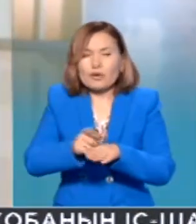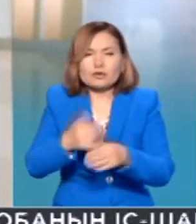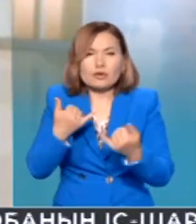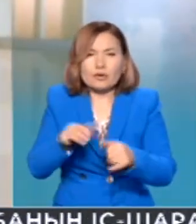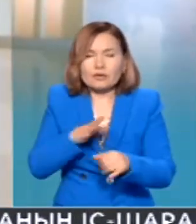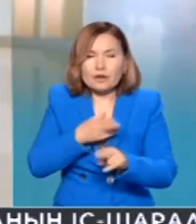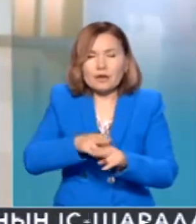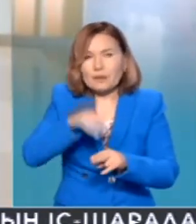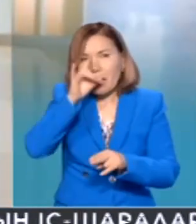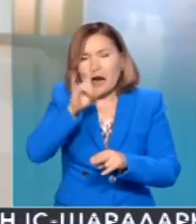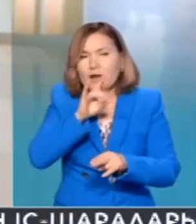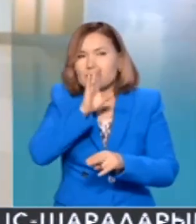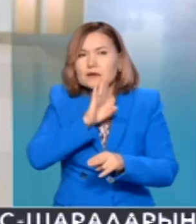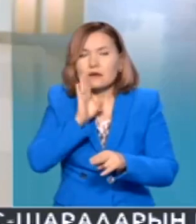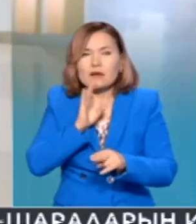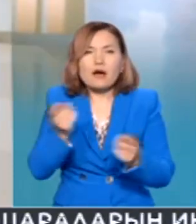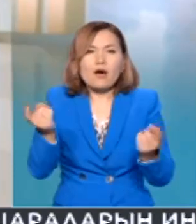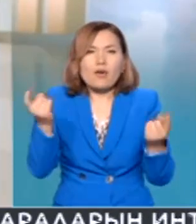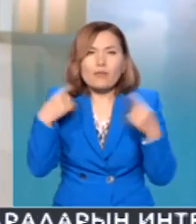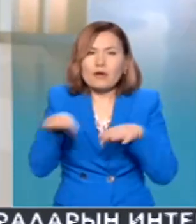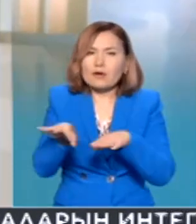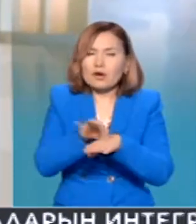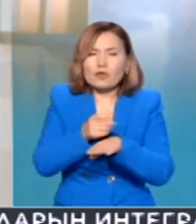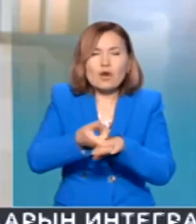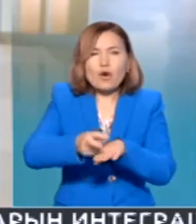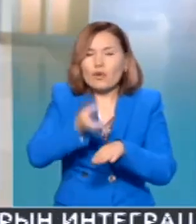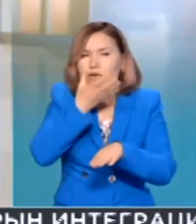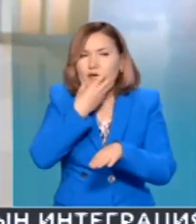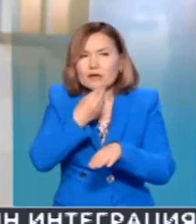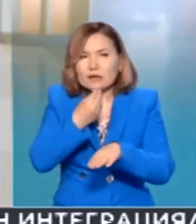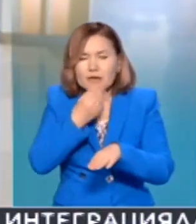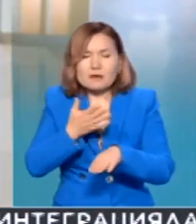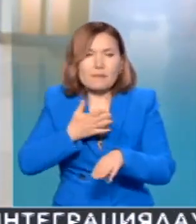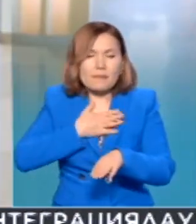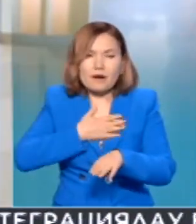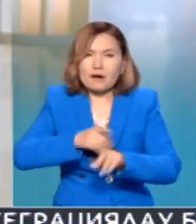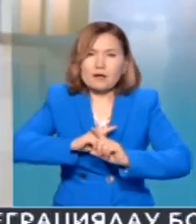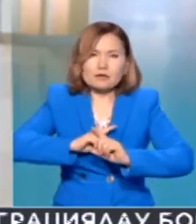Әсіресе қазақ әйелдерінің әшекейлері көзге оттай басылады. Барлық заттары қайталанбас бұйымдар.